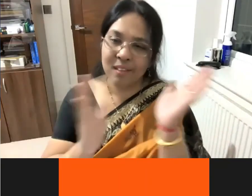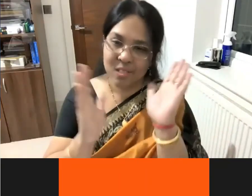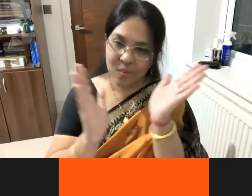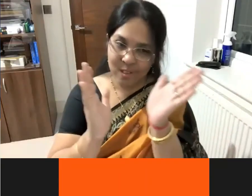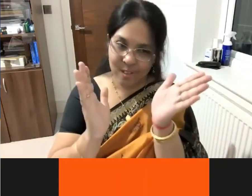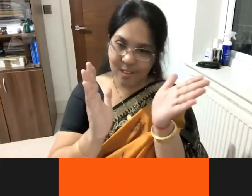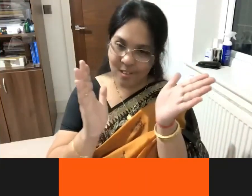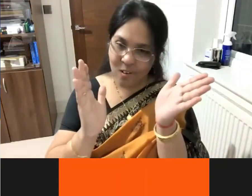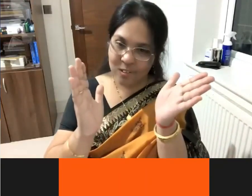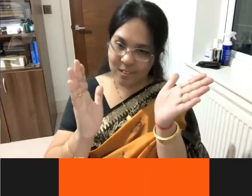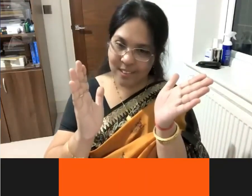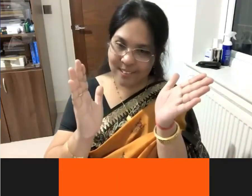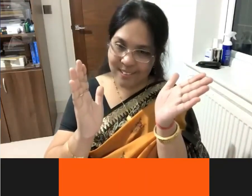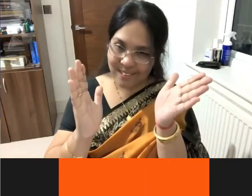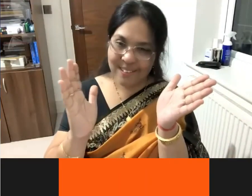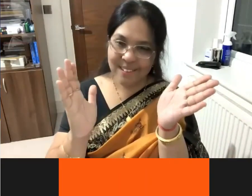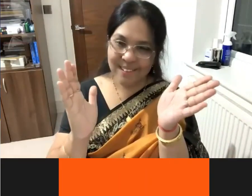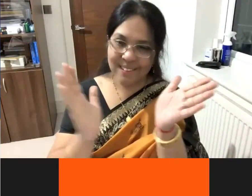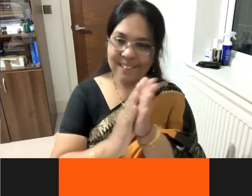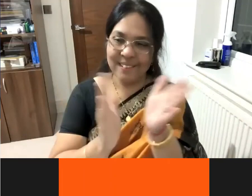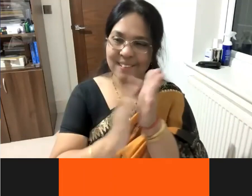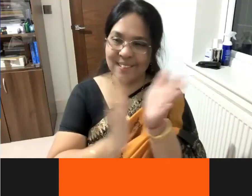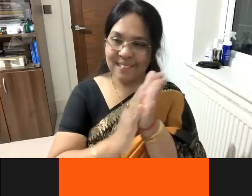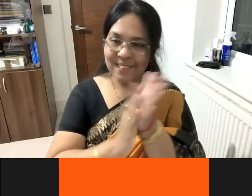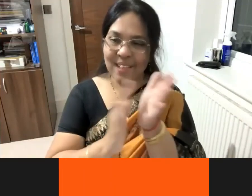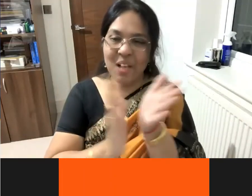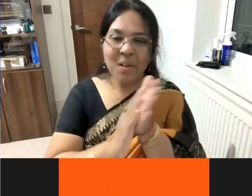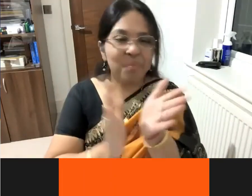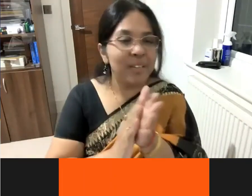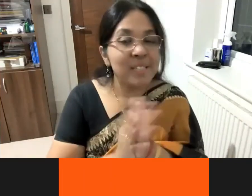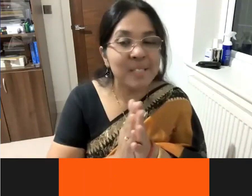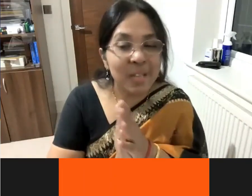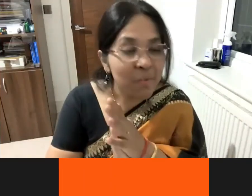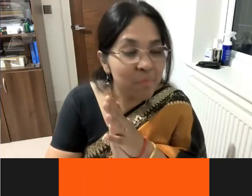clap hands for her all together?